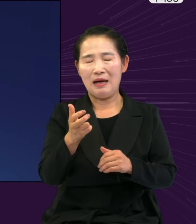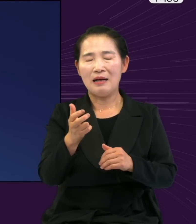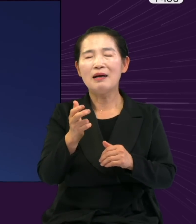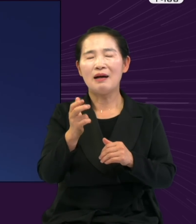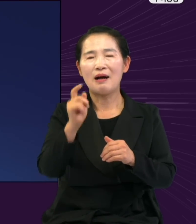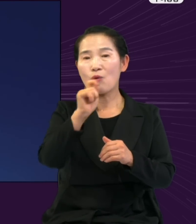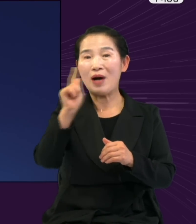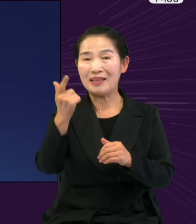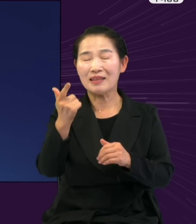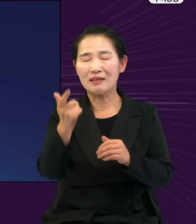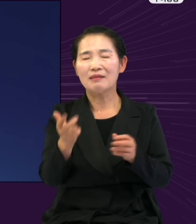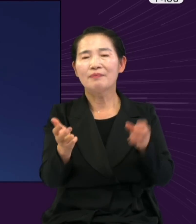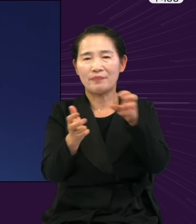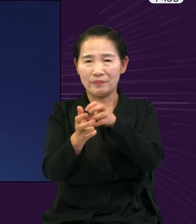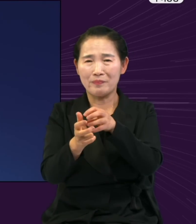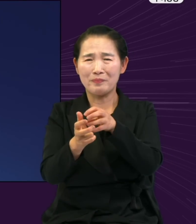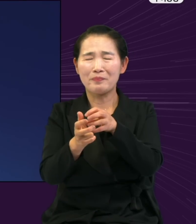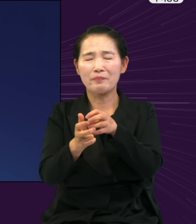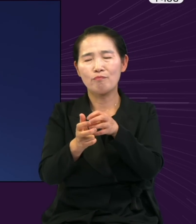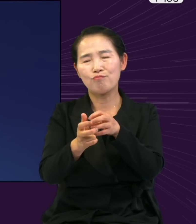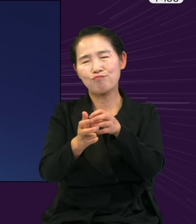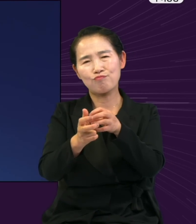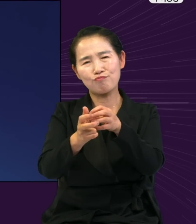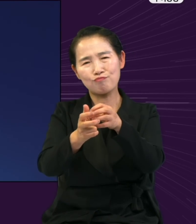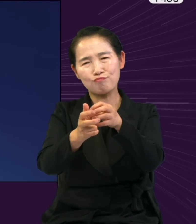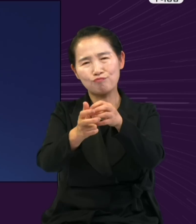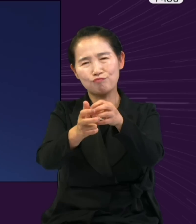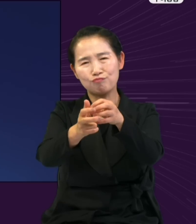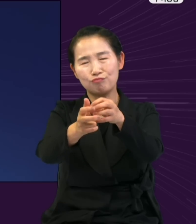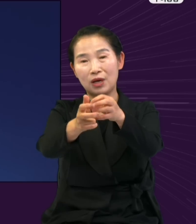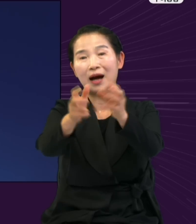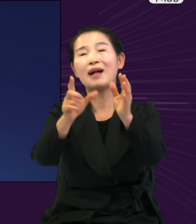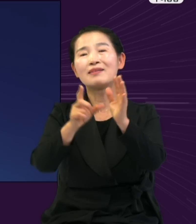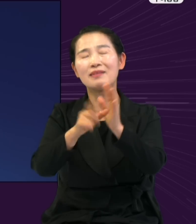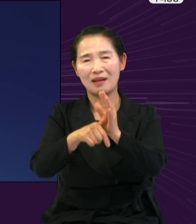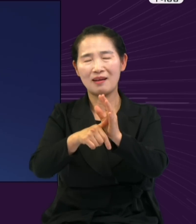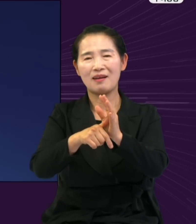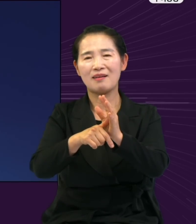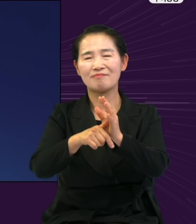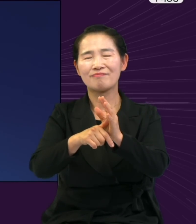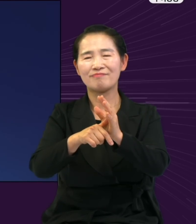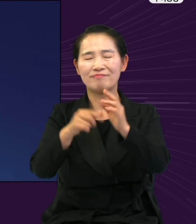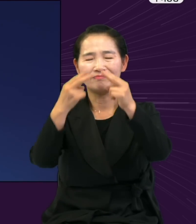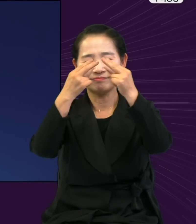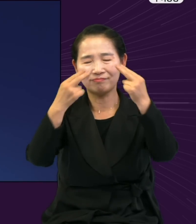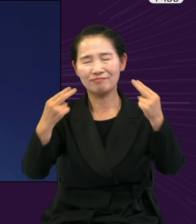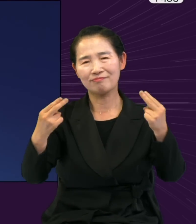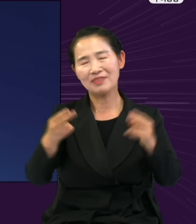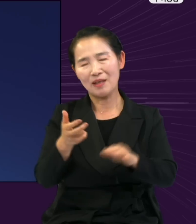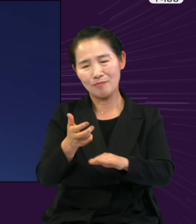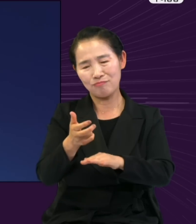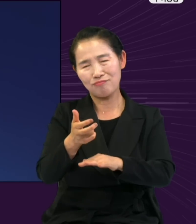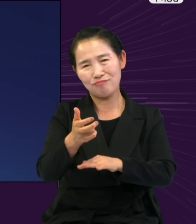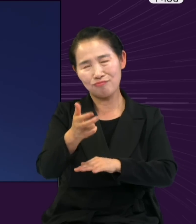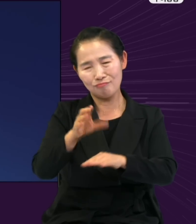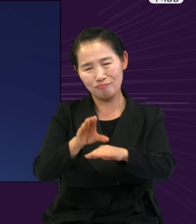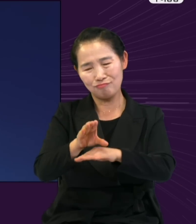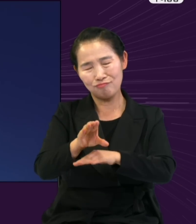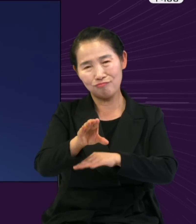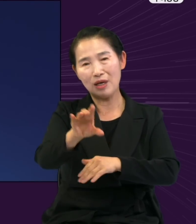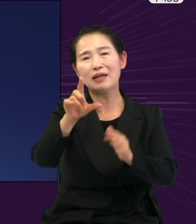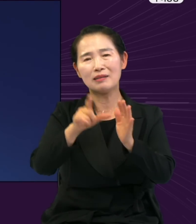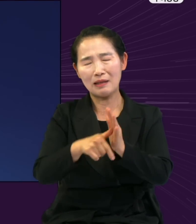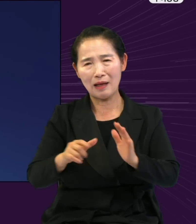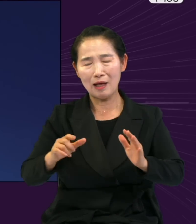있던 사람들이 모두 멈춰서 그의 가는 길을 환송했습니다. 그가 묻히던